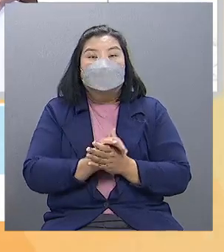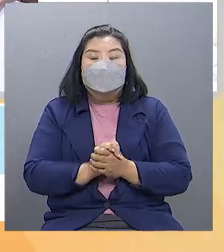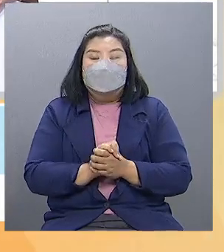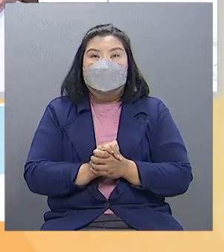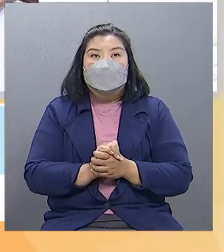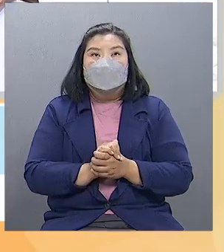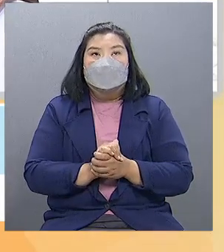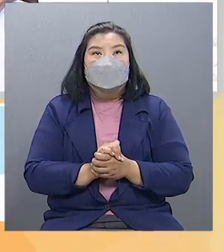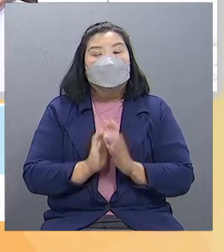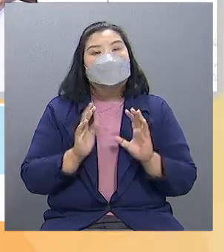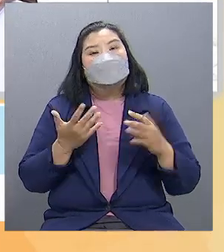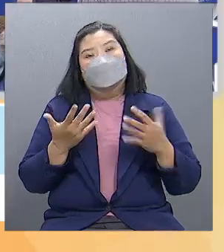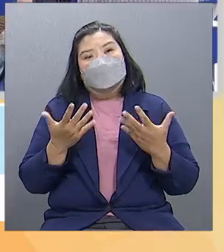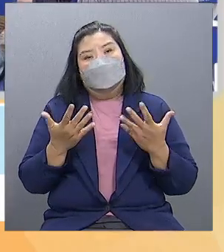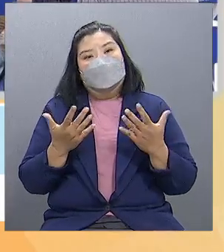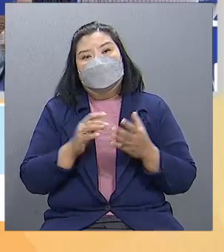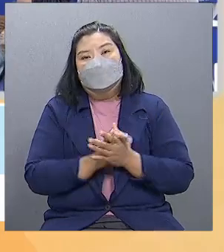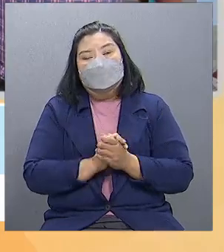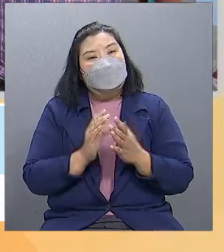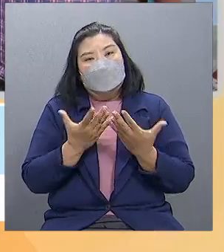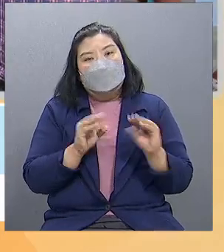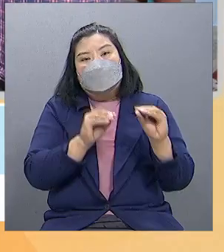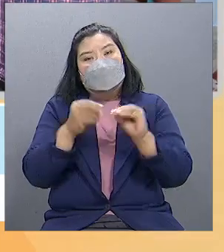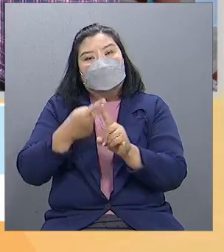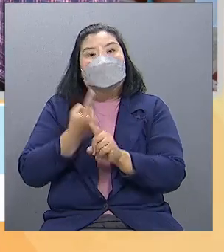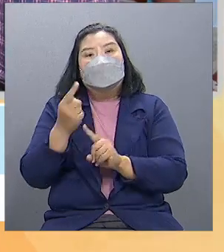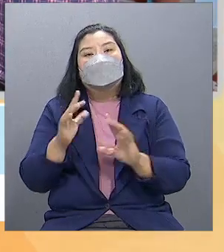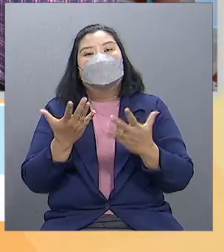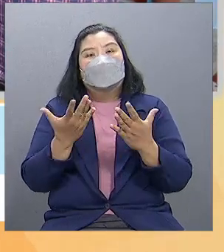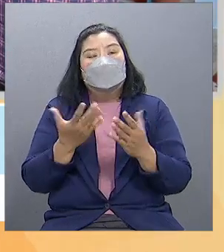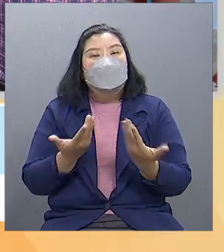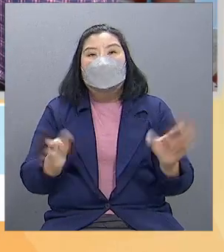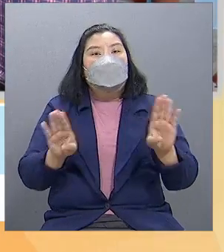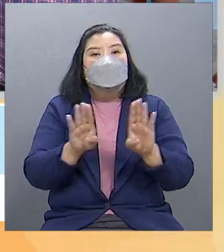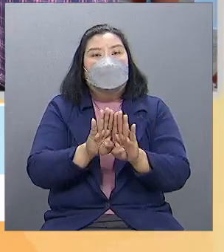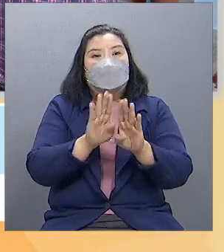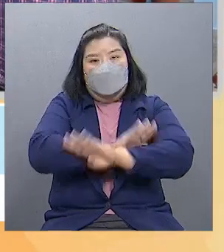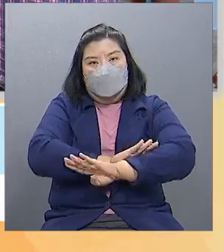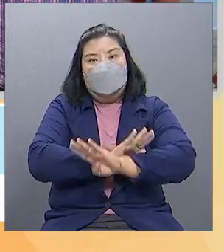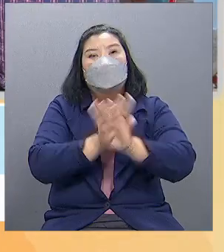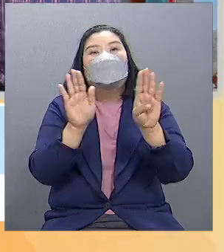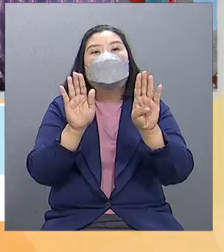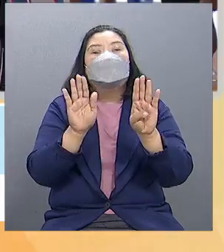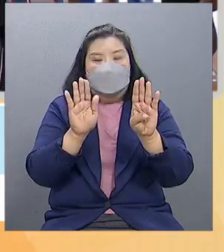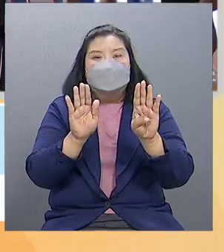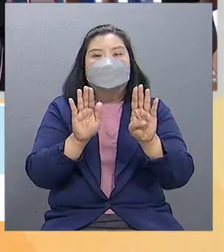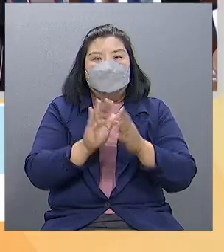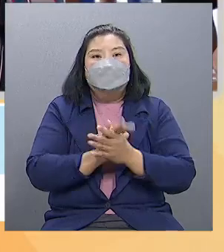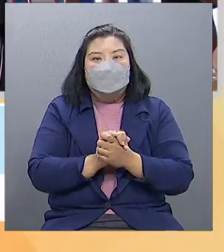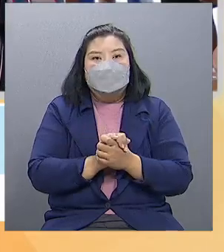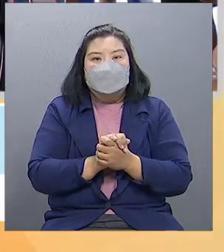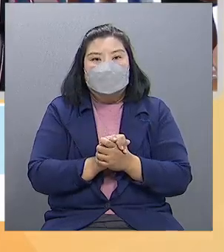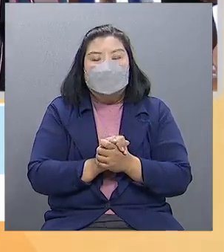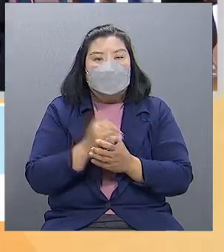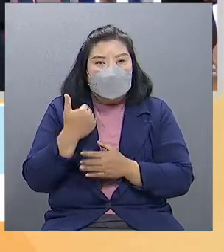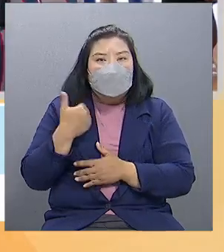ไม่มีละครัผมไมมล่ครัมันจบแล้วใชไคะ buddies ขวบตแรกเพื่ทแงเขไปแล้ครับถ